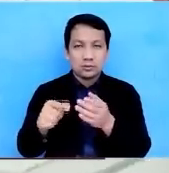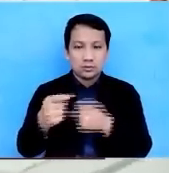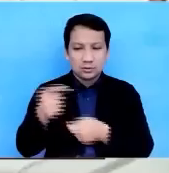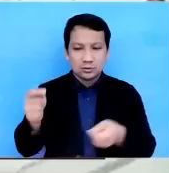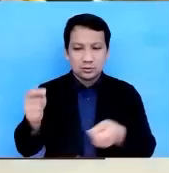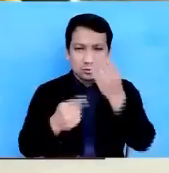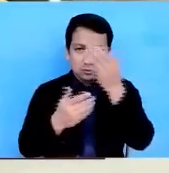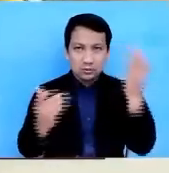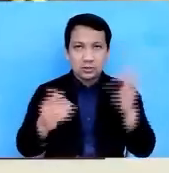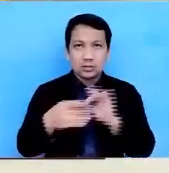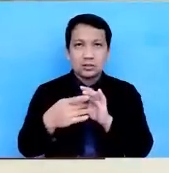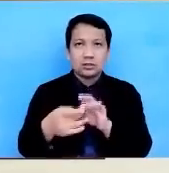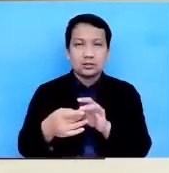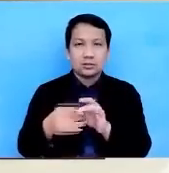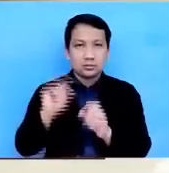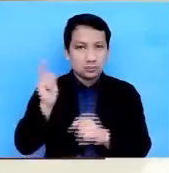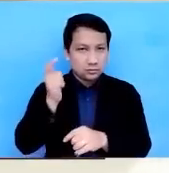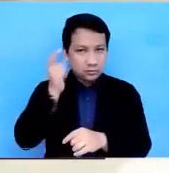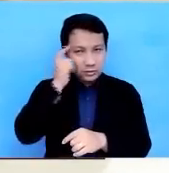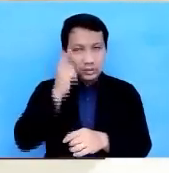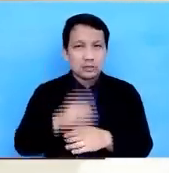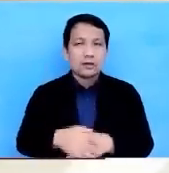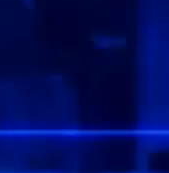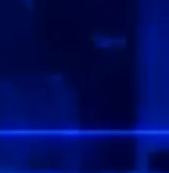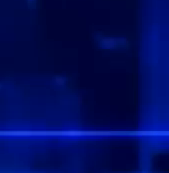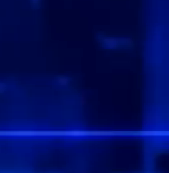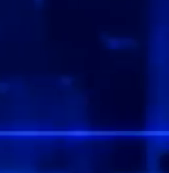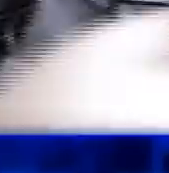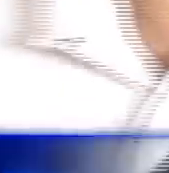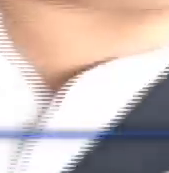mga tanggapan ng gobyerno.